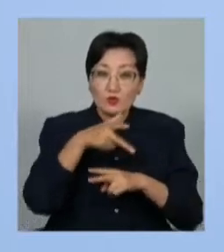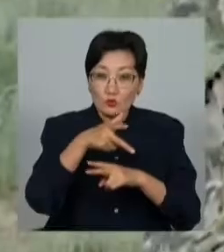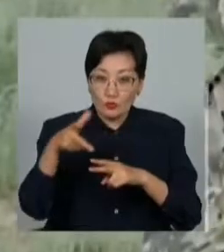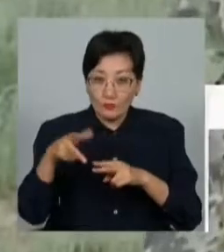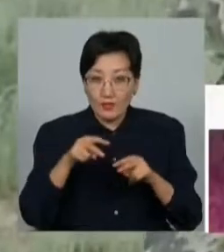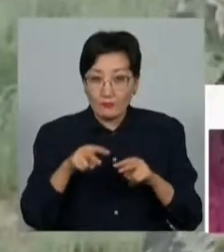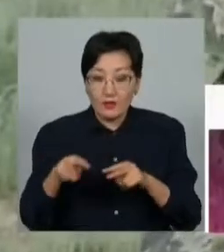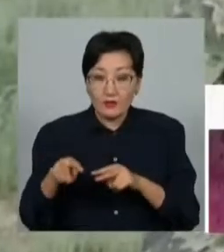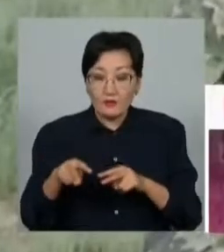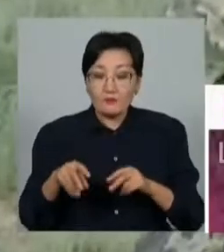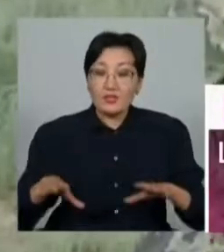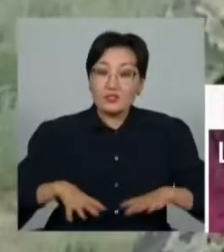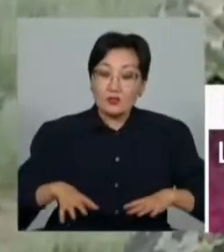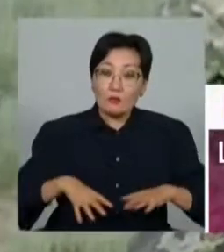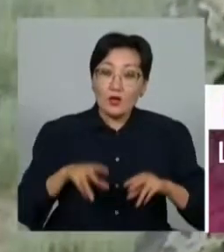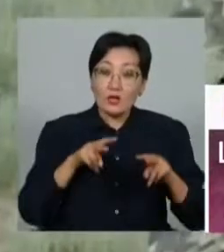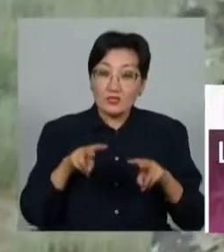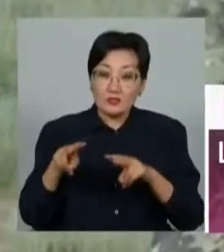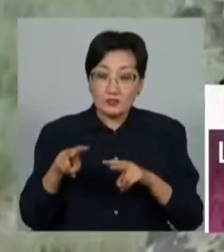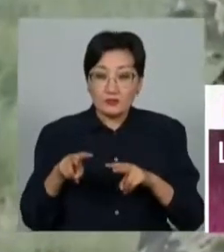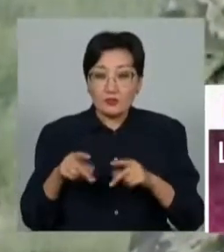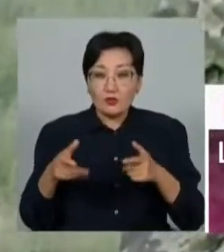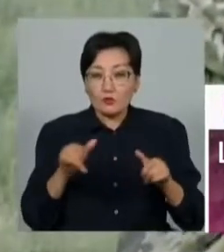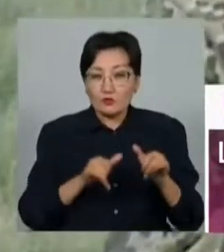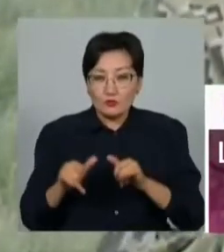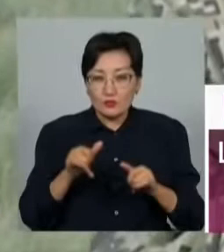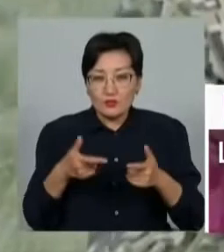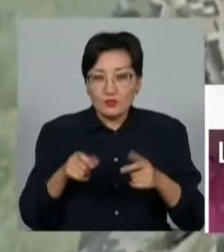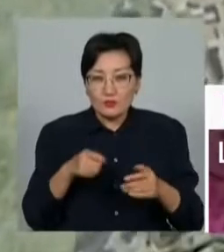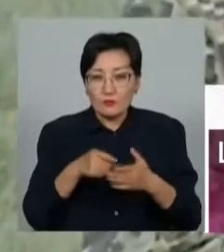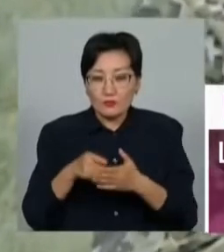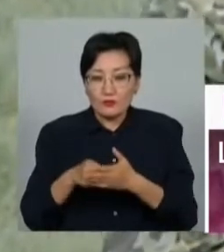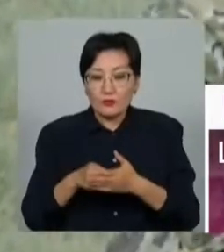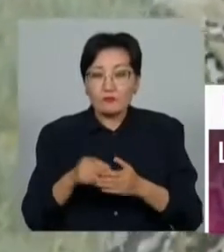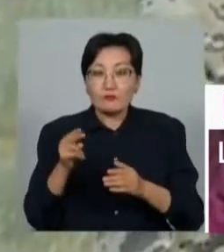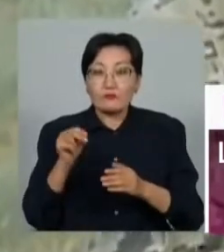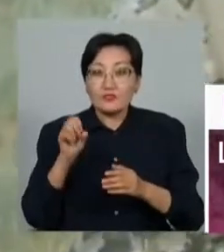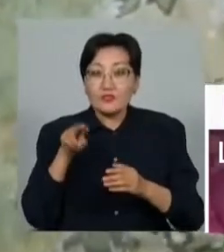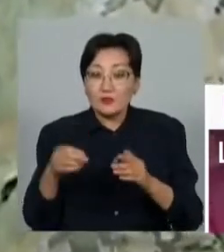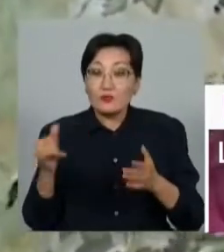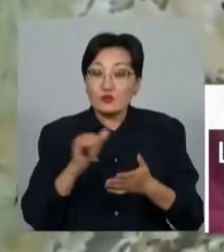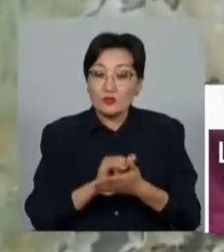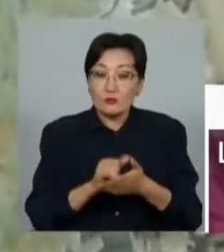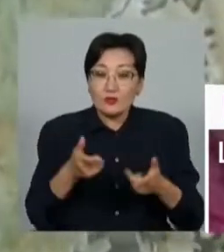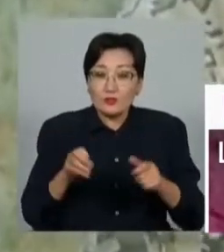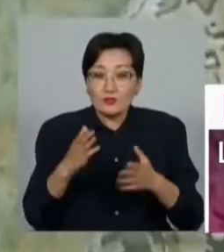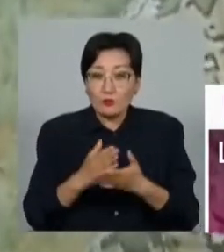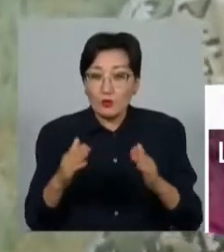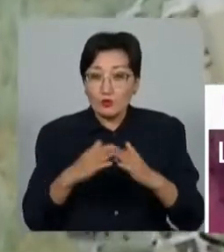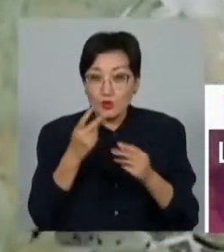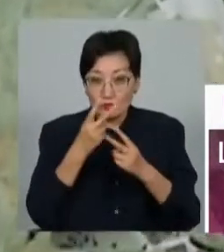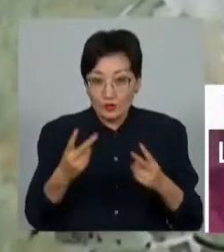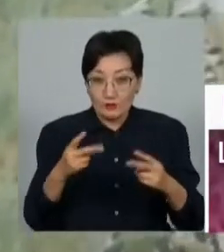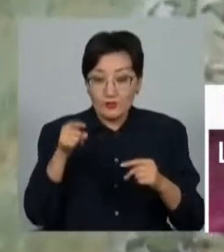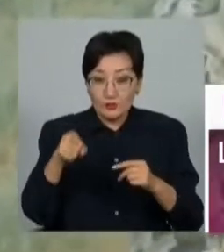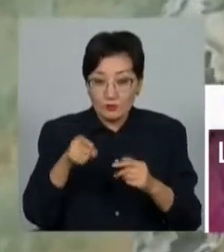түгендейді. Жылқыларды бақылайсың, қаяққа кетіп барадыр. Оның үстіне мен оларға чип салдырып қойған. Қай жерде жүргенін үйден көріп отырамын да,